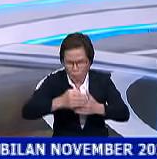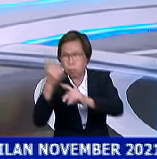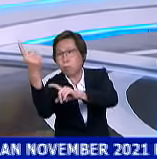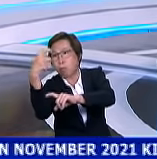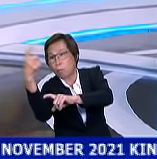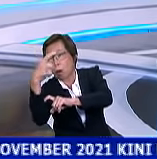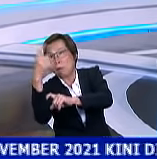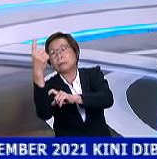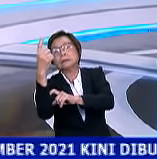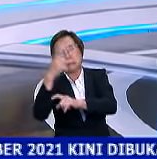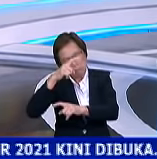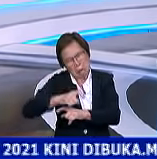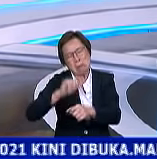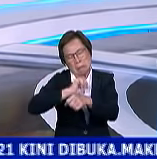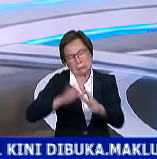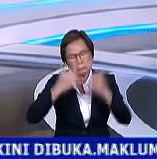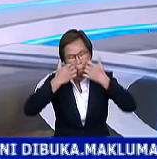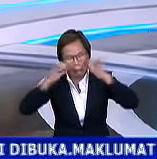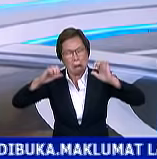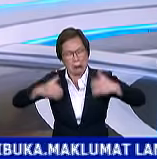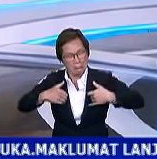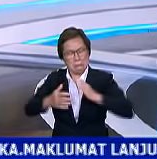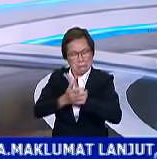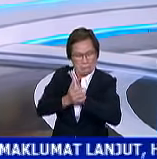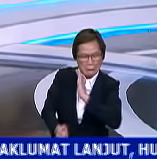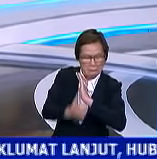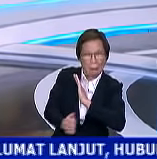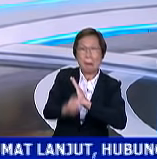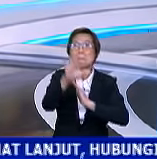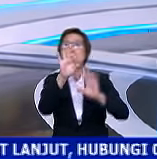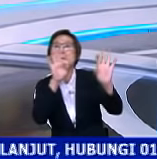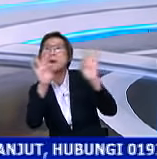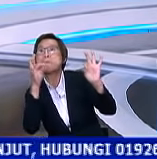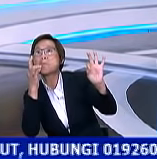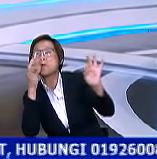sawit memerlukan tenaga mahir yang mempunyai kepakaran dalam memilih buah yang tepat dan berkualiti.